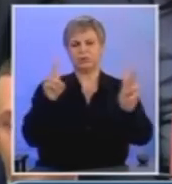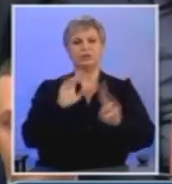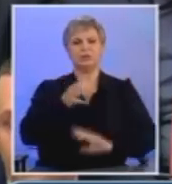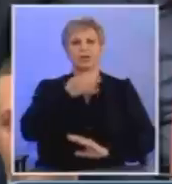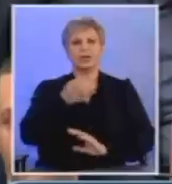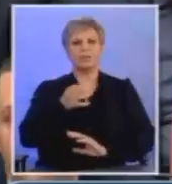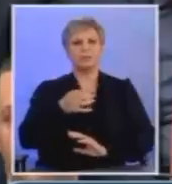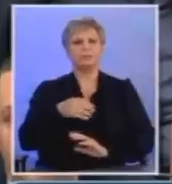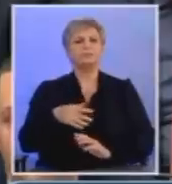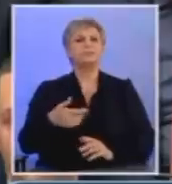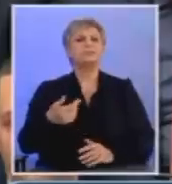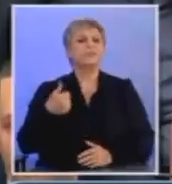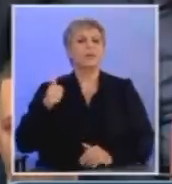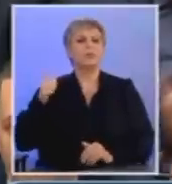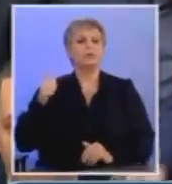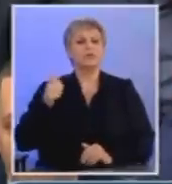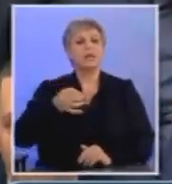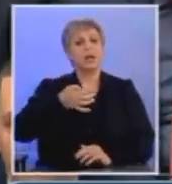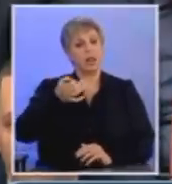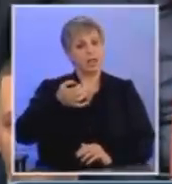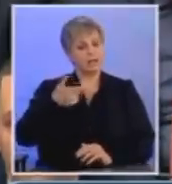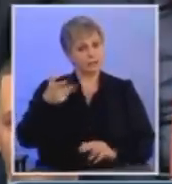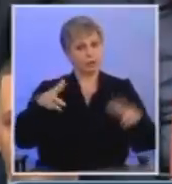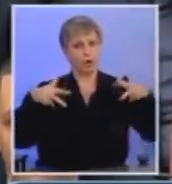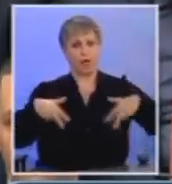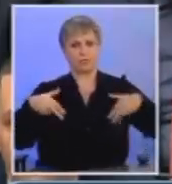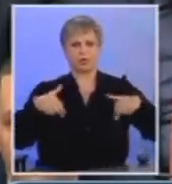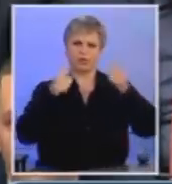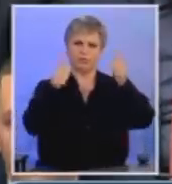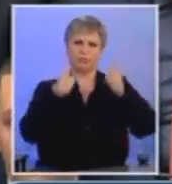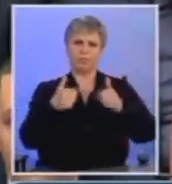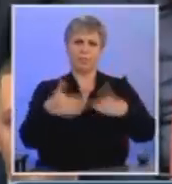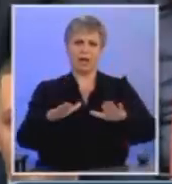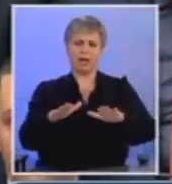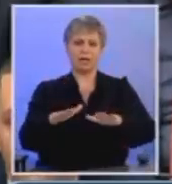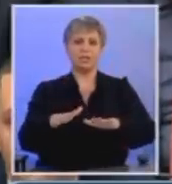Χτες την Τρίτη λέγατε επίσημα με κυβερνητική ανακοίνωση ότι θα